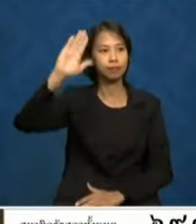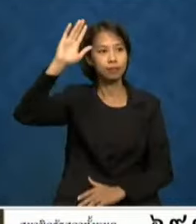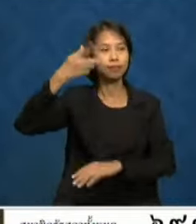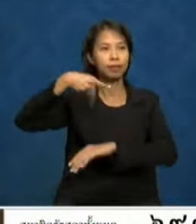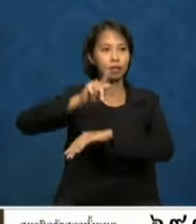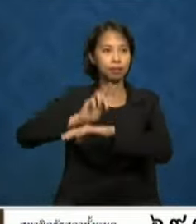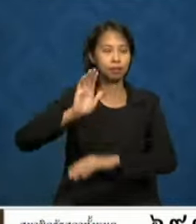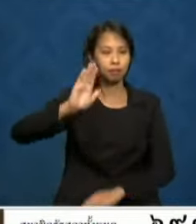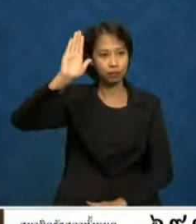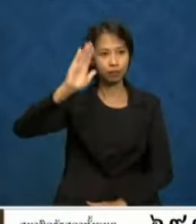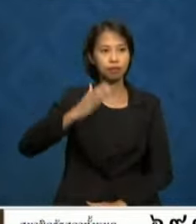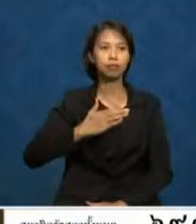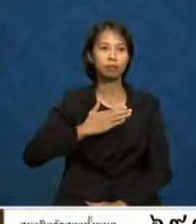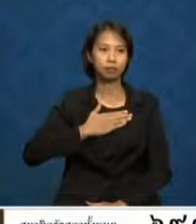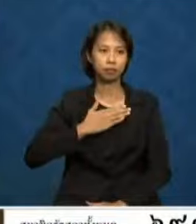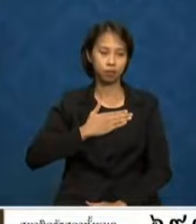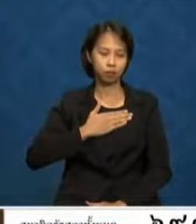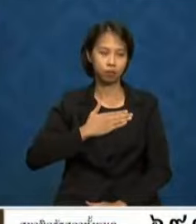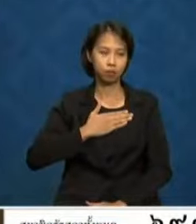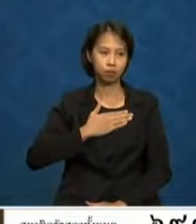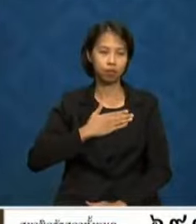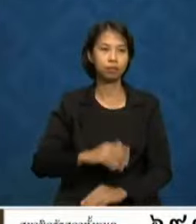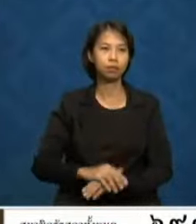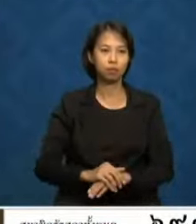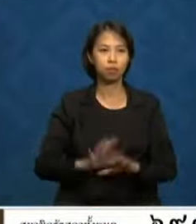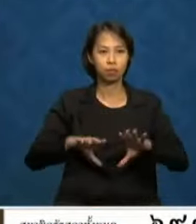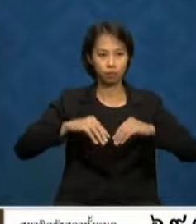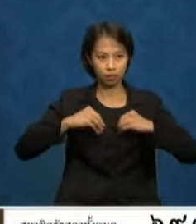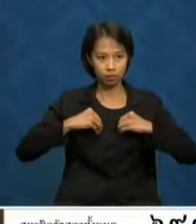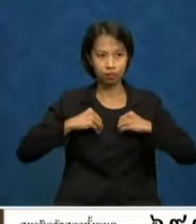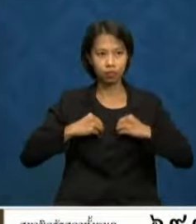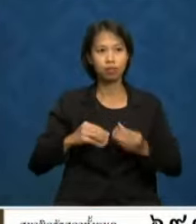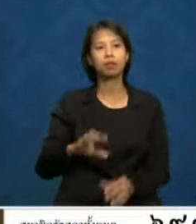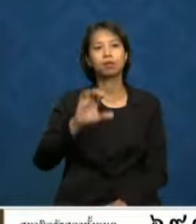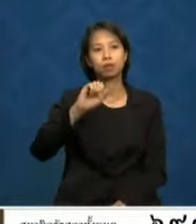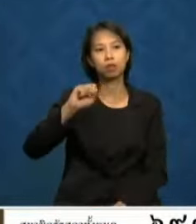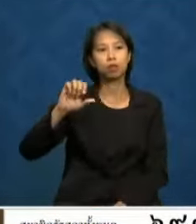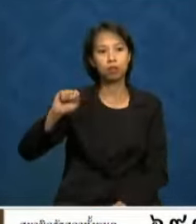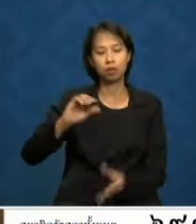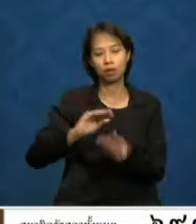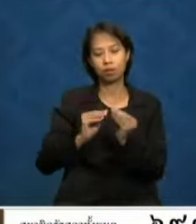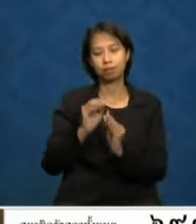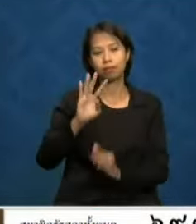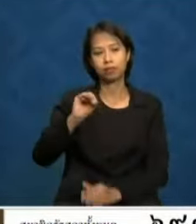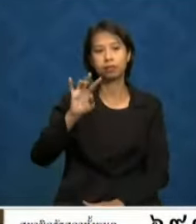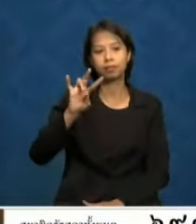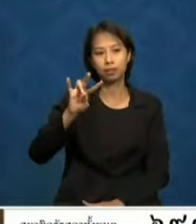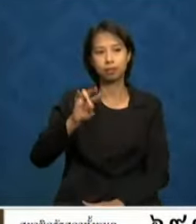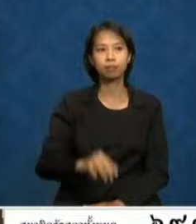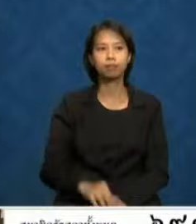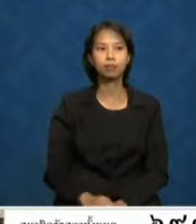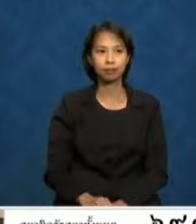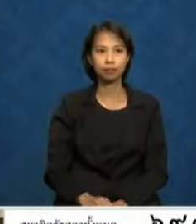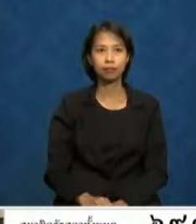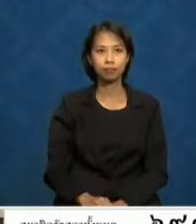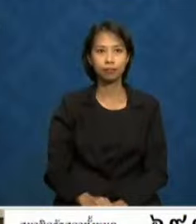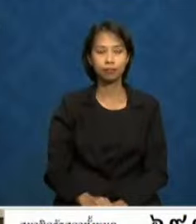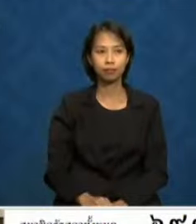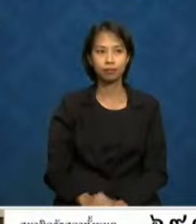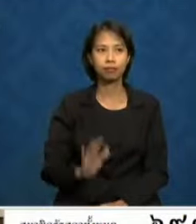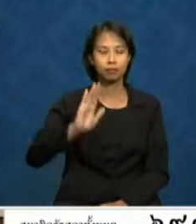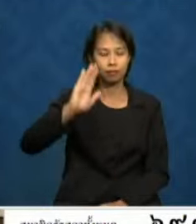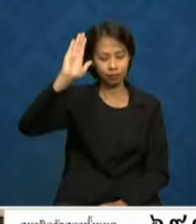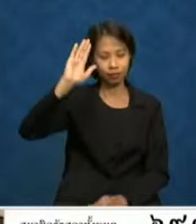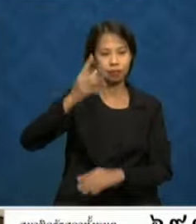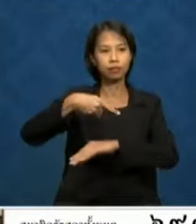ครับ ครับจักรรัฐผัวช่วยครับเห็นด้วยครับสส47ครับ 47นะครับ ท่านประธ